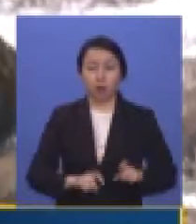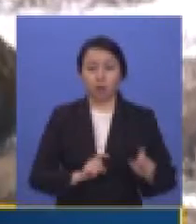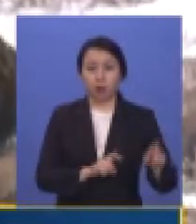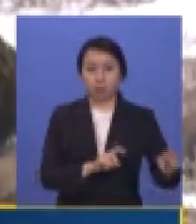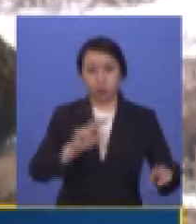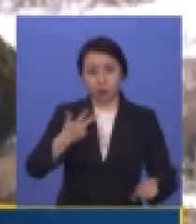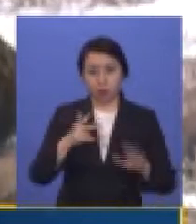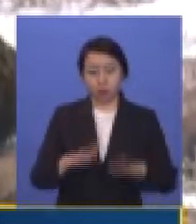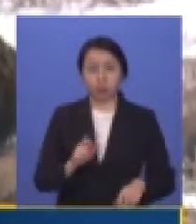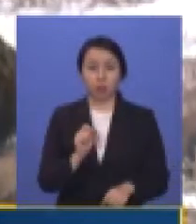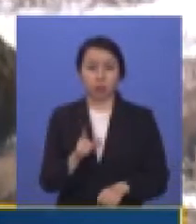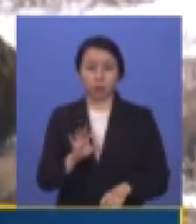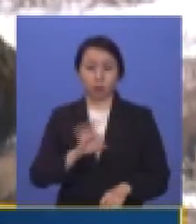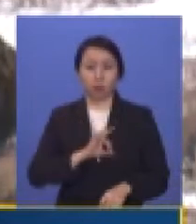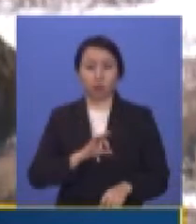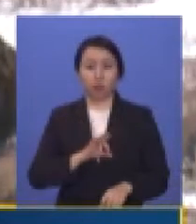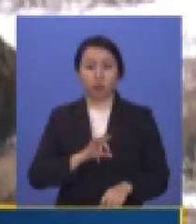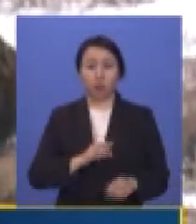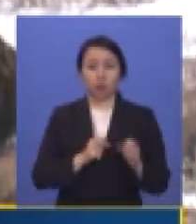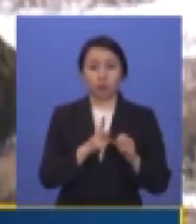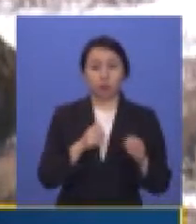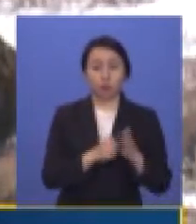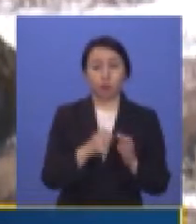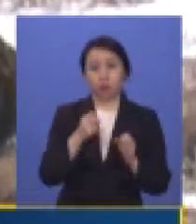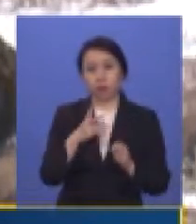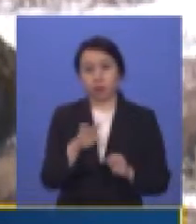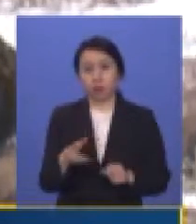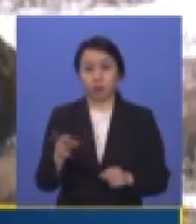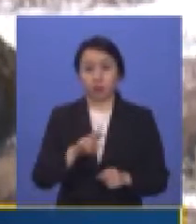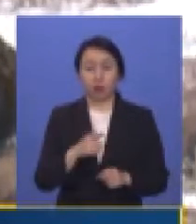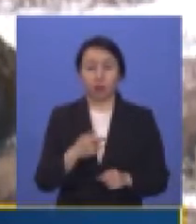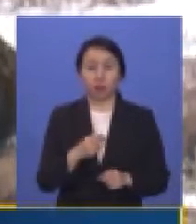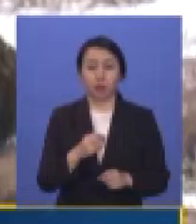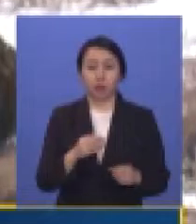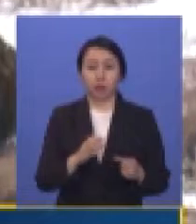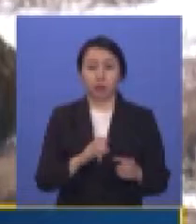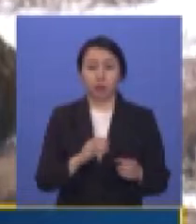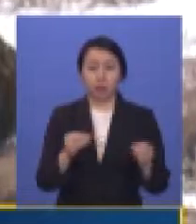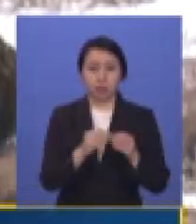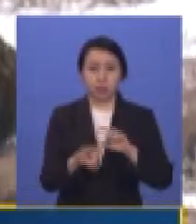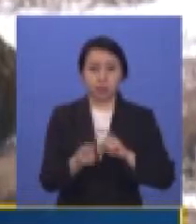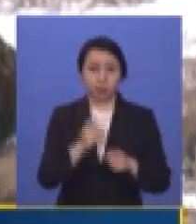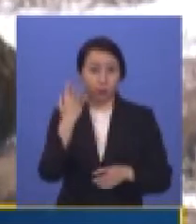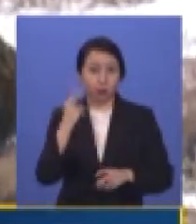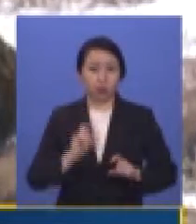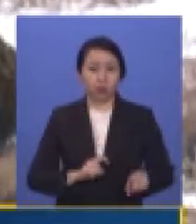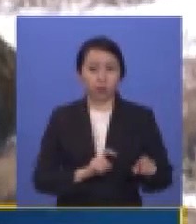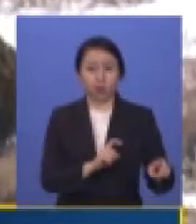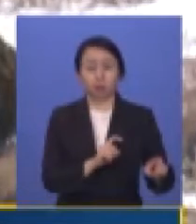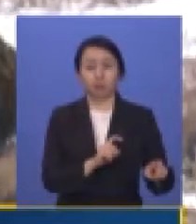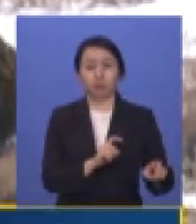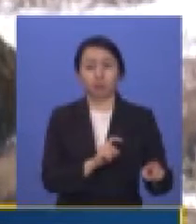третьим. Золотую медаль выиграл с 12 по 13 мая в дисциплине десятиборья по легкой атлетике.